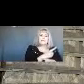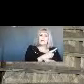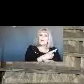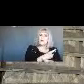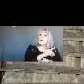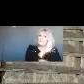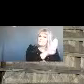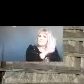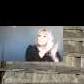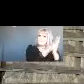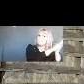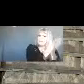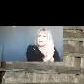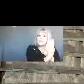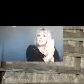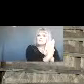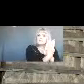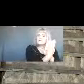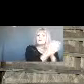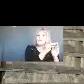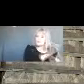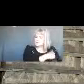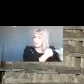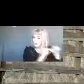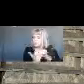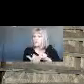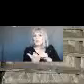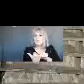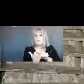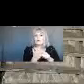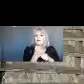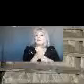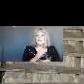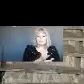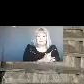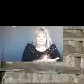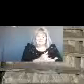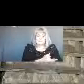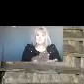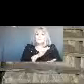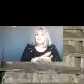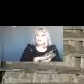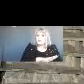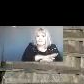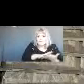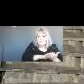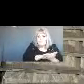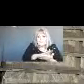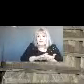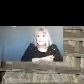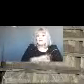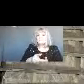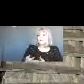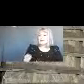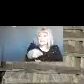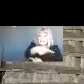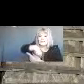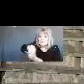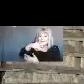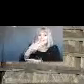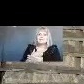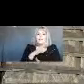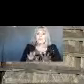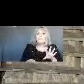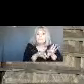sê, bekeer jullie. Laat elke van jullie gedoop word in die naam van Jezus Christus, jullie sonde sal vergewe wees, en